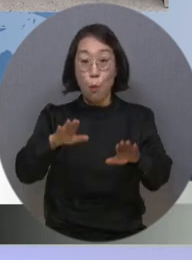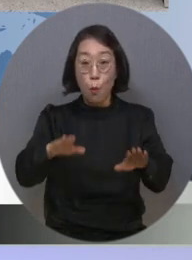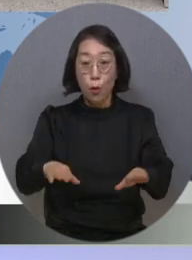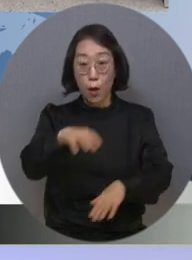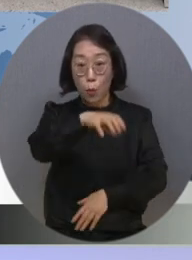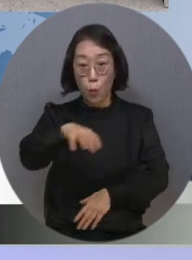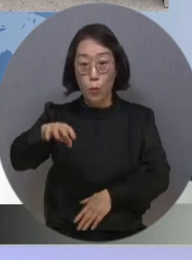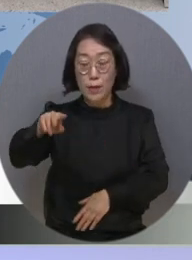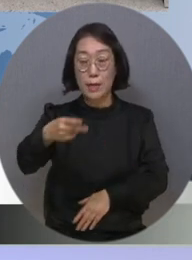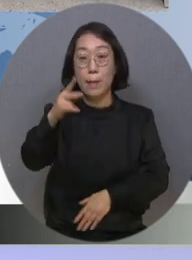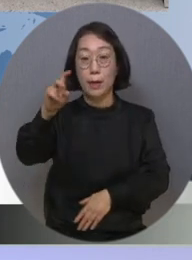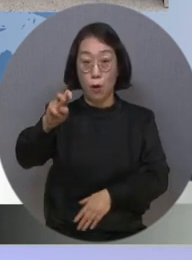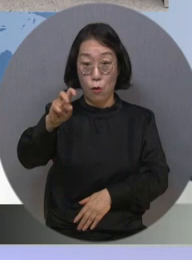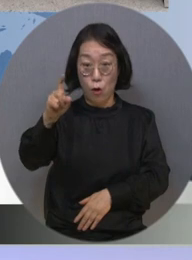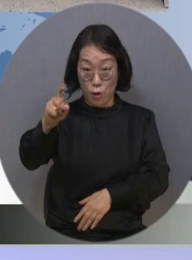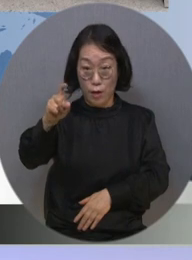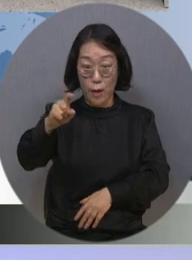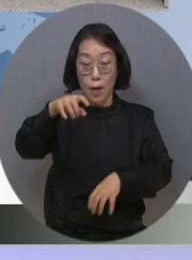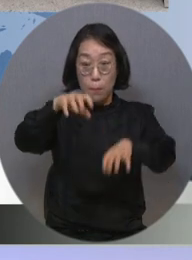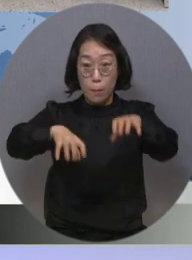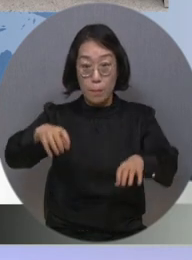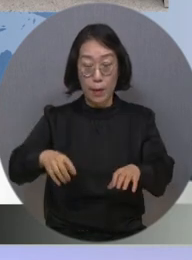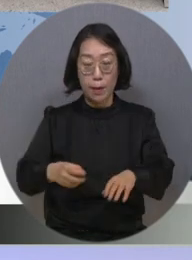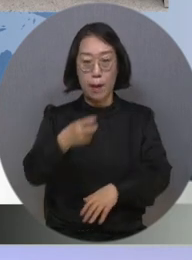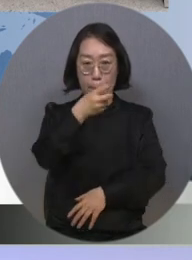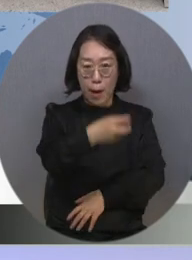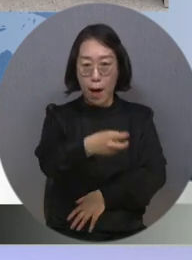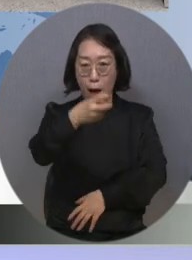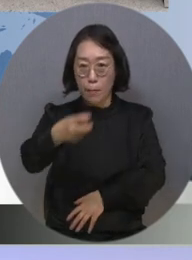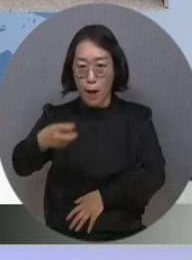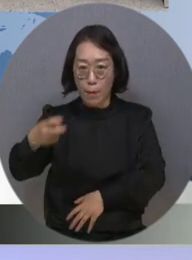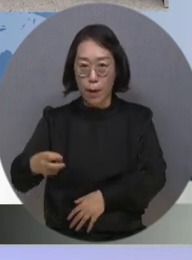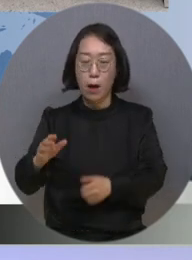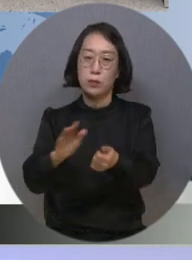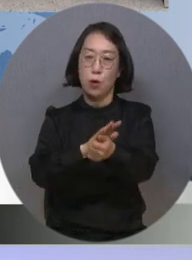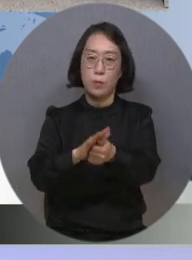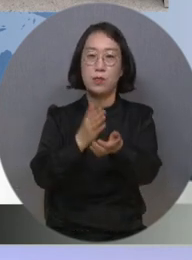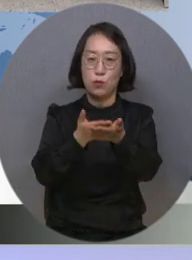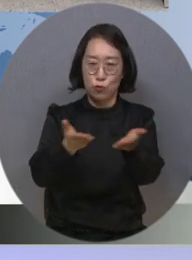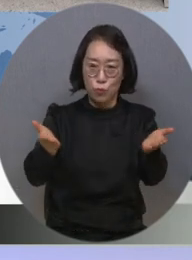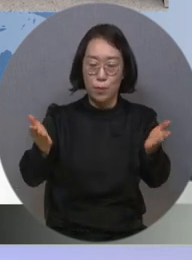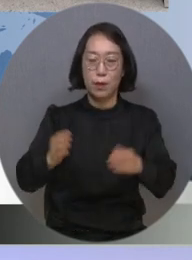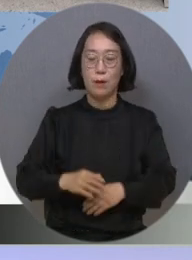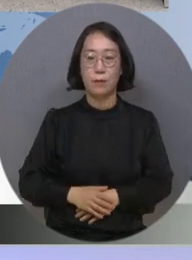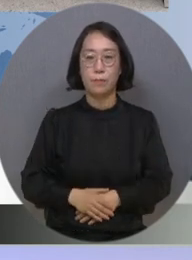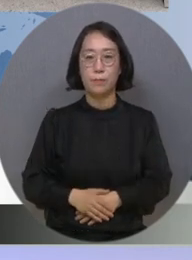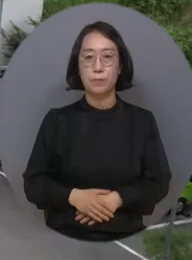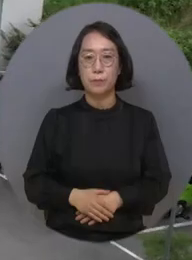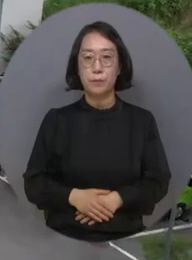도내 210개 마을을 찾아 다양한 보건복지 의료 서비스를 제공합니다. 김정현 기자입니다.